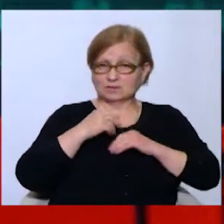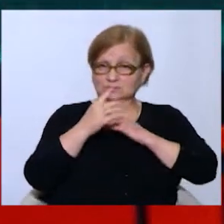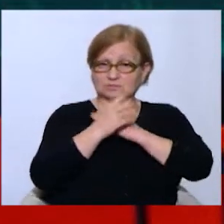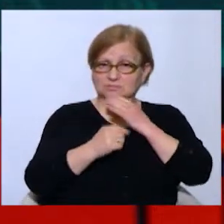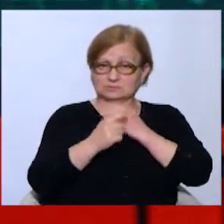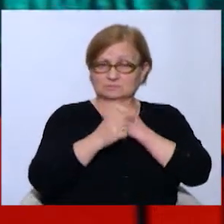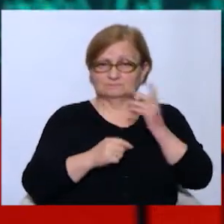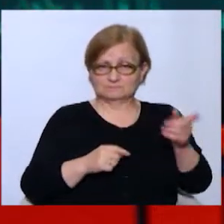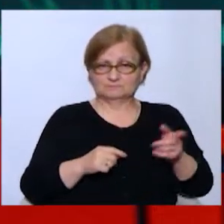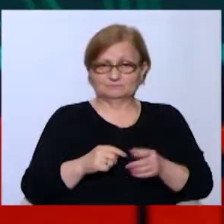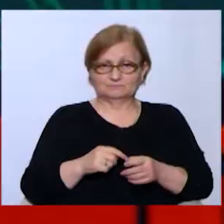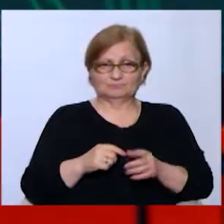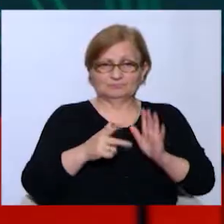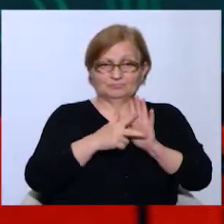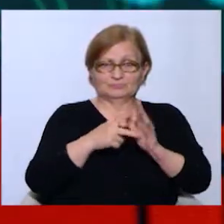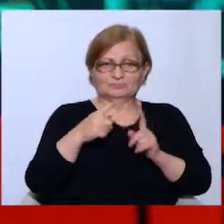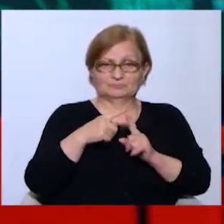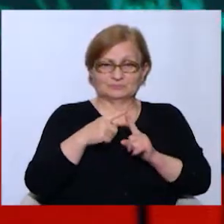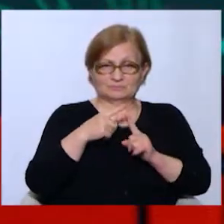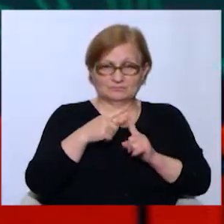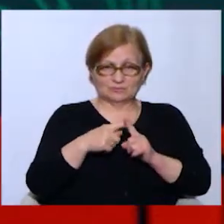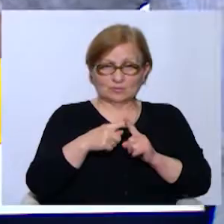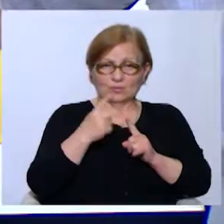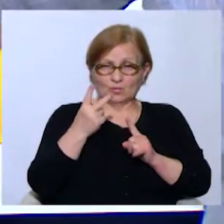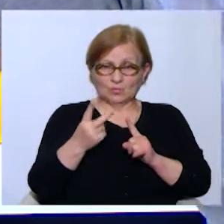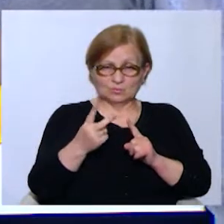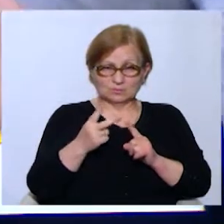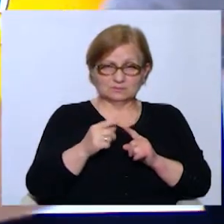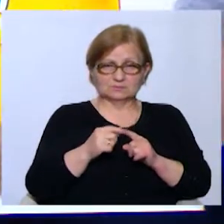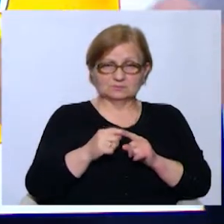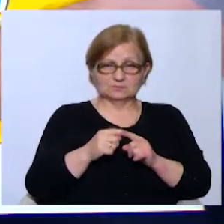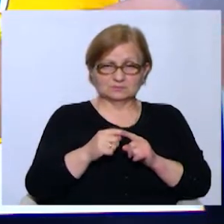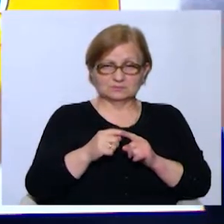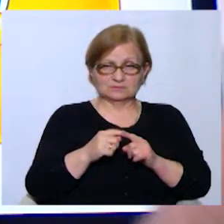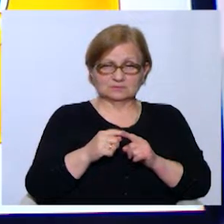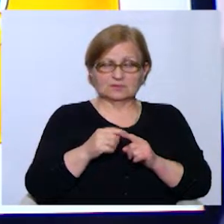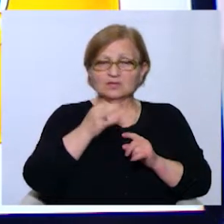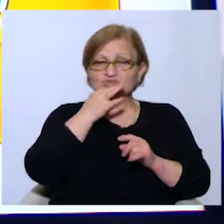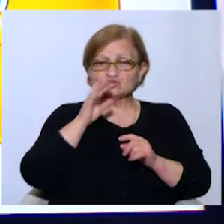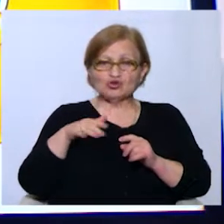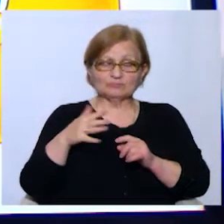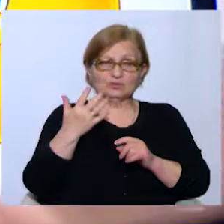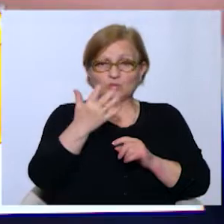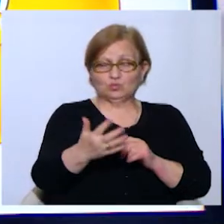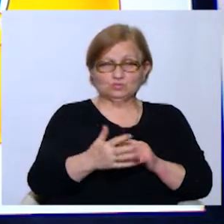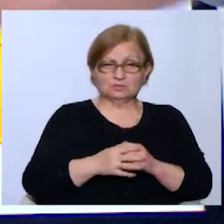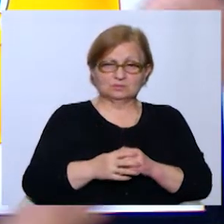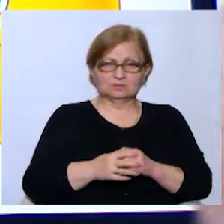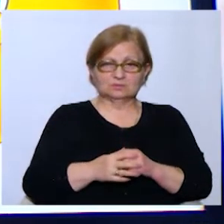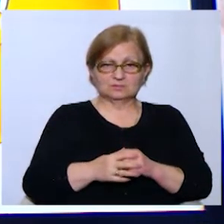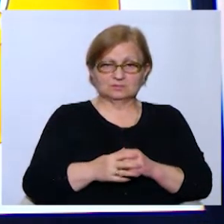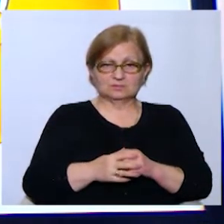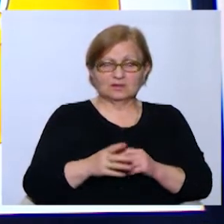ჩაწერეთ. ესე იგი, 8-ს ჯერ უნდა დაუმატოთ 2 და შემდეგ დაუმატოთ 5.